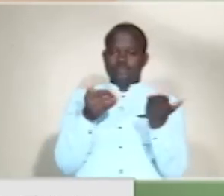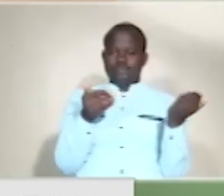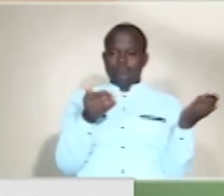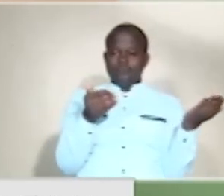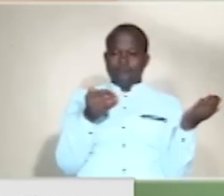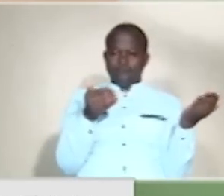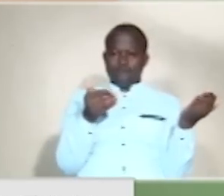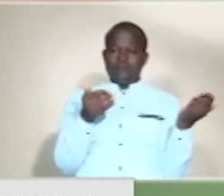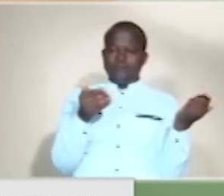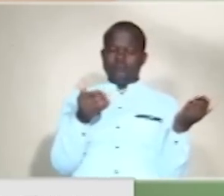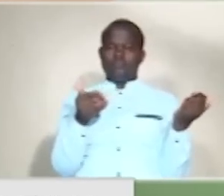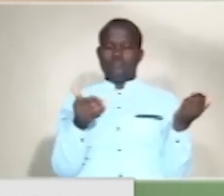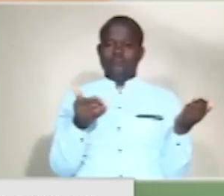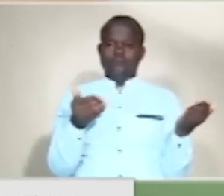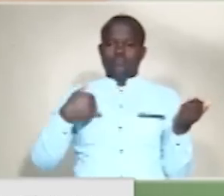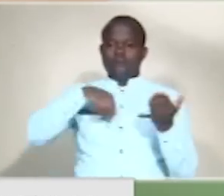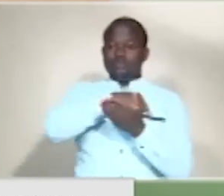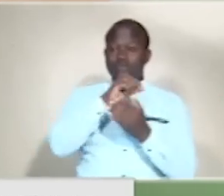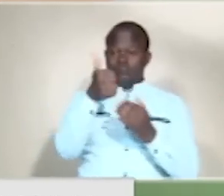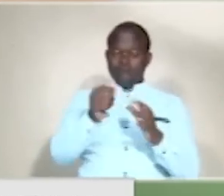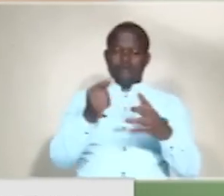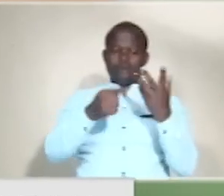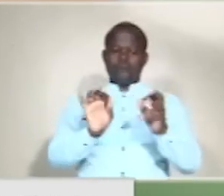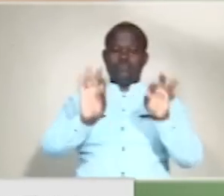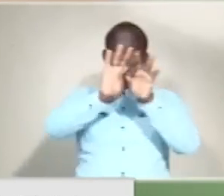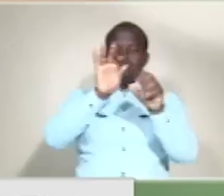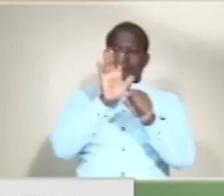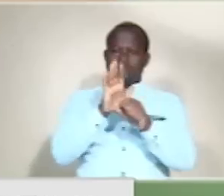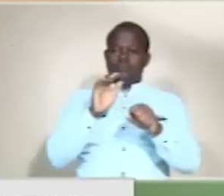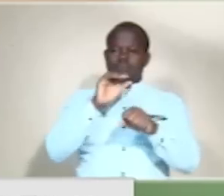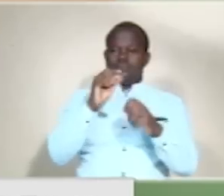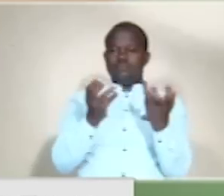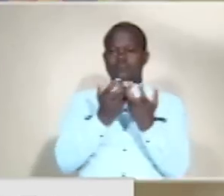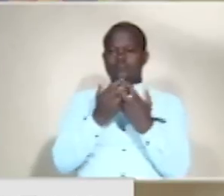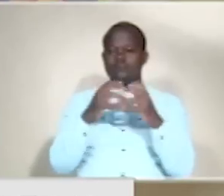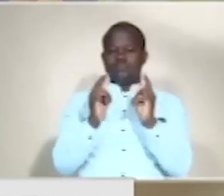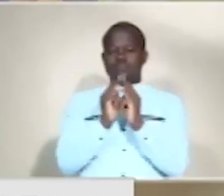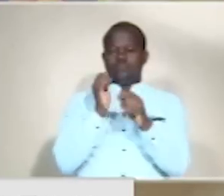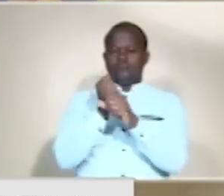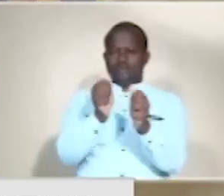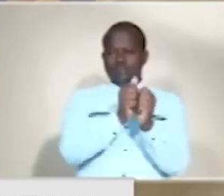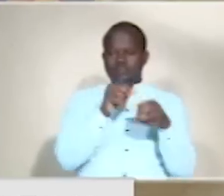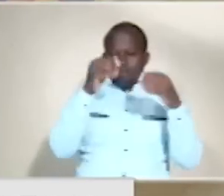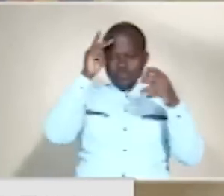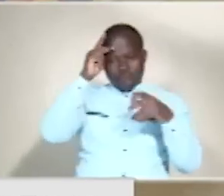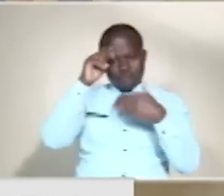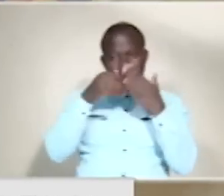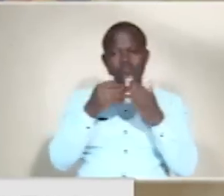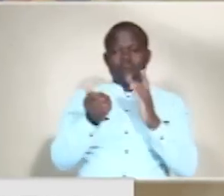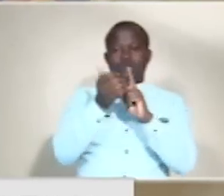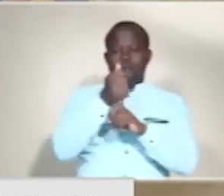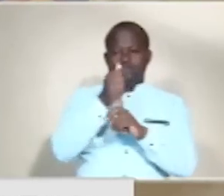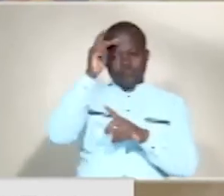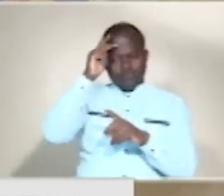Ikindi nanone cyavuzwe ari nacyo kigize intego y'iyi nama ni ikijyanye no gutanga ubumenyi, kugera ku bumenyi na